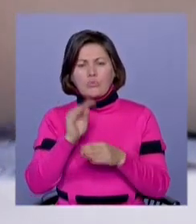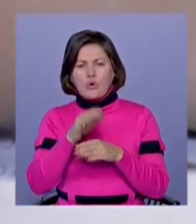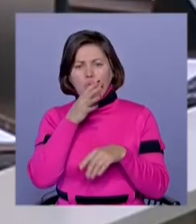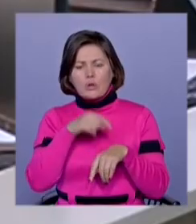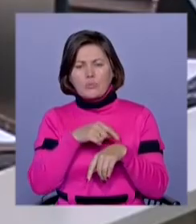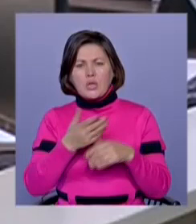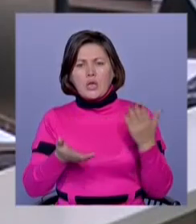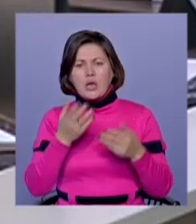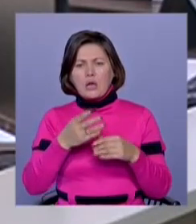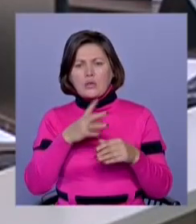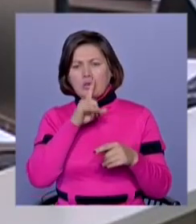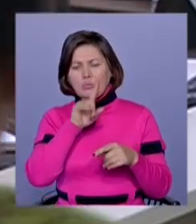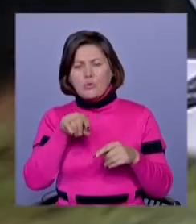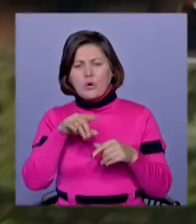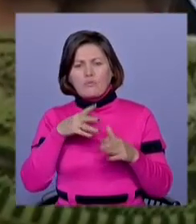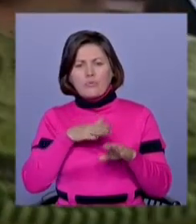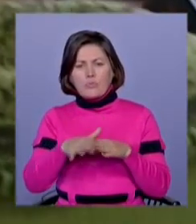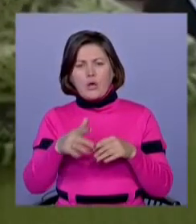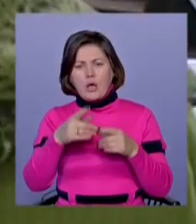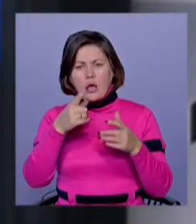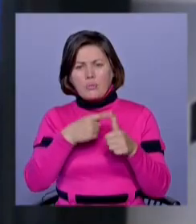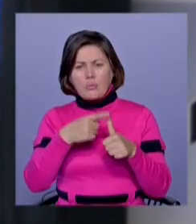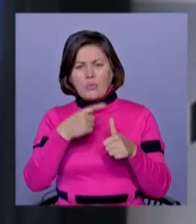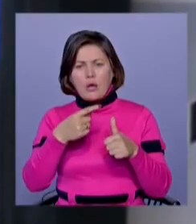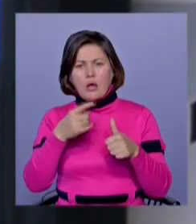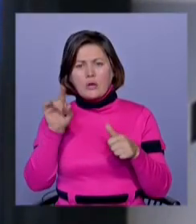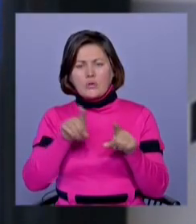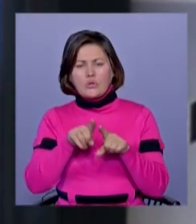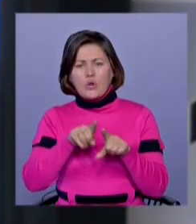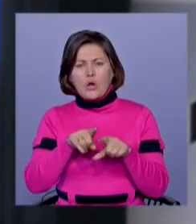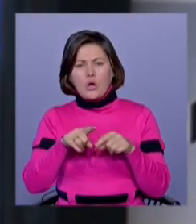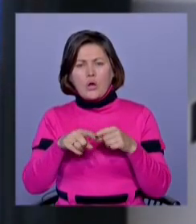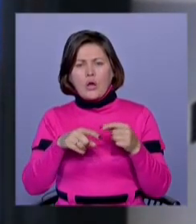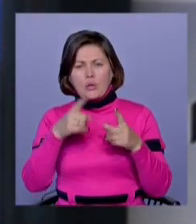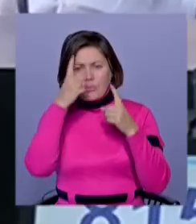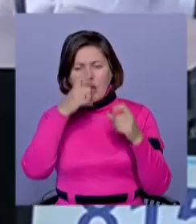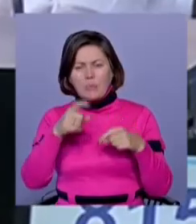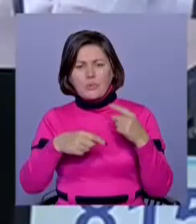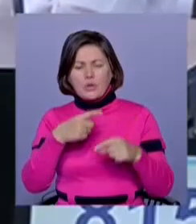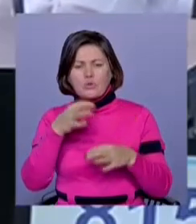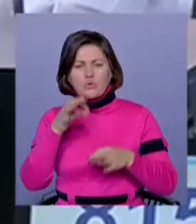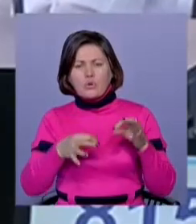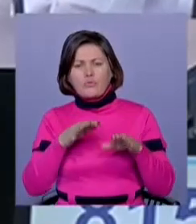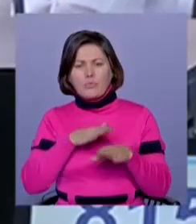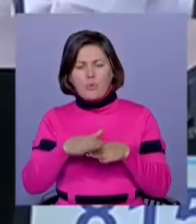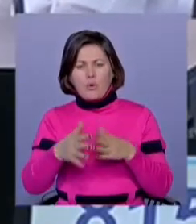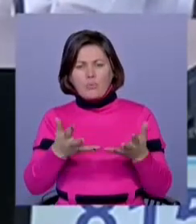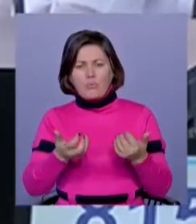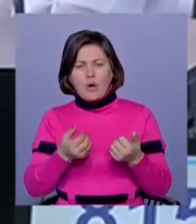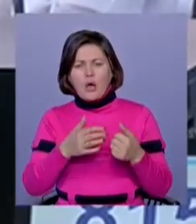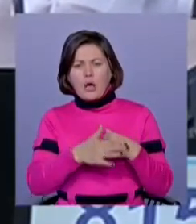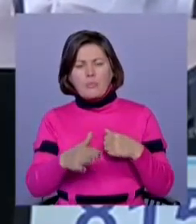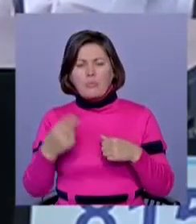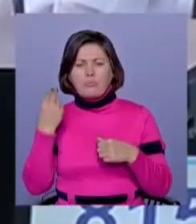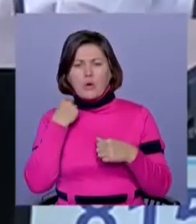Егер оған көнбесе, борышкерлердің аты жөнін жариялап, соңдарынан сот орындаушыларын жібермек. Өйткені мемлекеттік қызметкерлердің салыққа